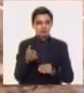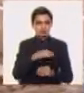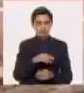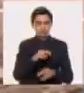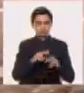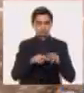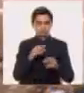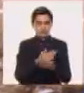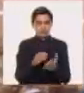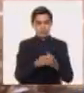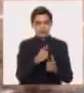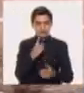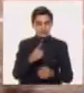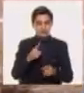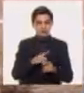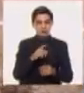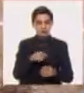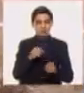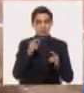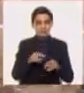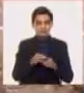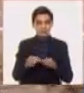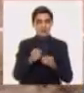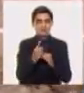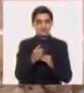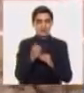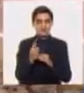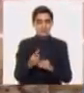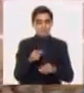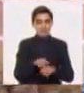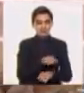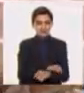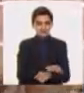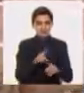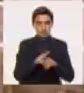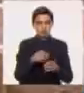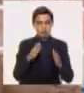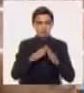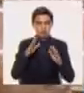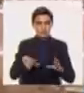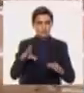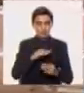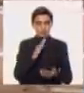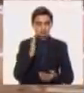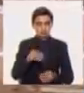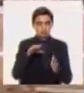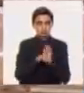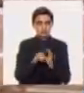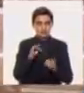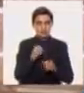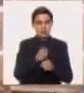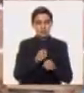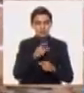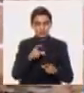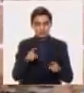жатыр. Әрқайсысының жалпы аумағы 11-де 11 метрді құрайтын үйлерде барлық жағдай жасалынған дейді құрылысшылар.